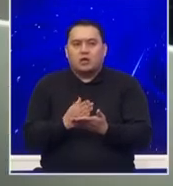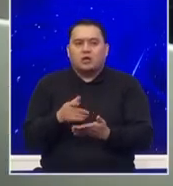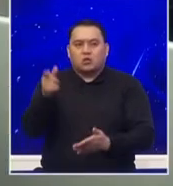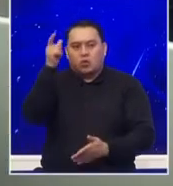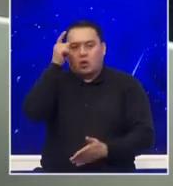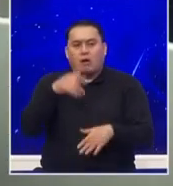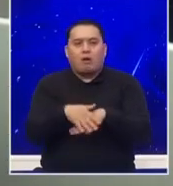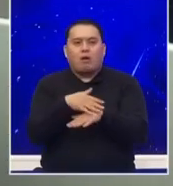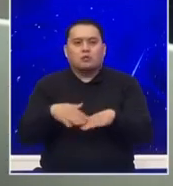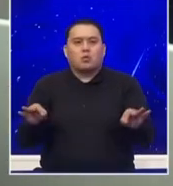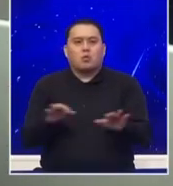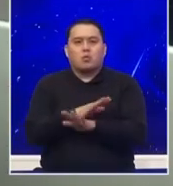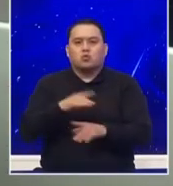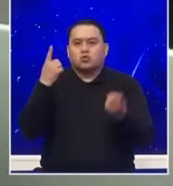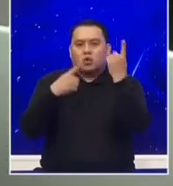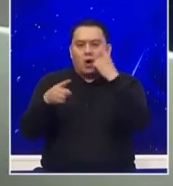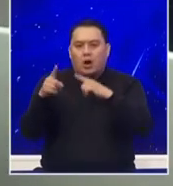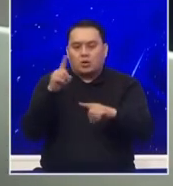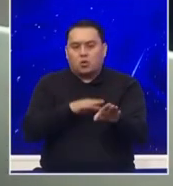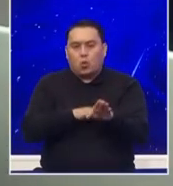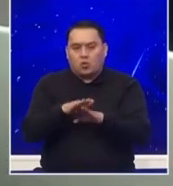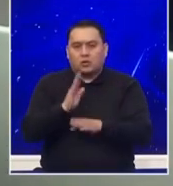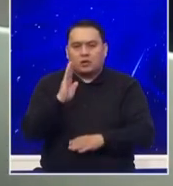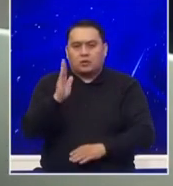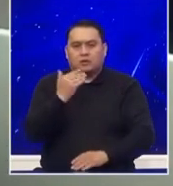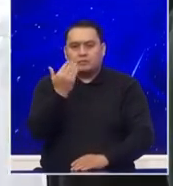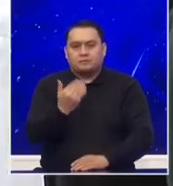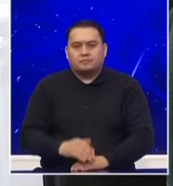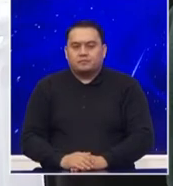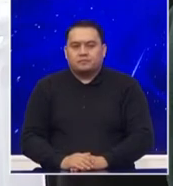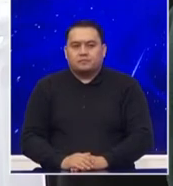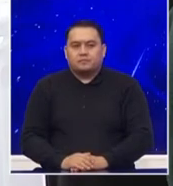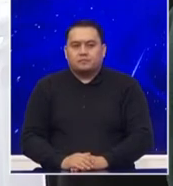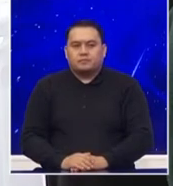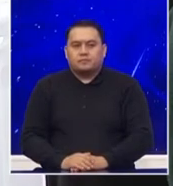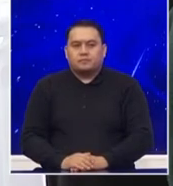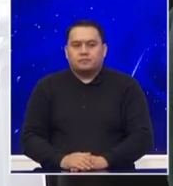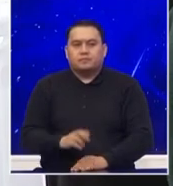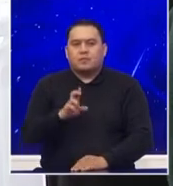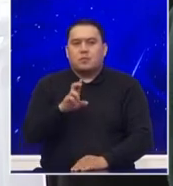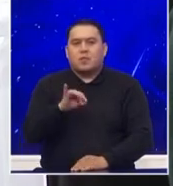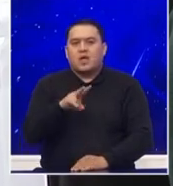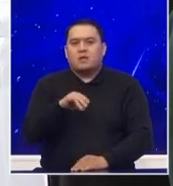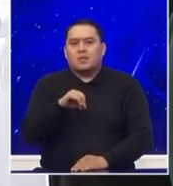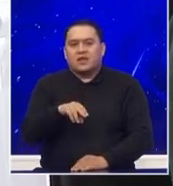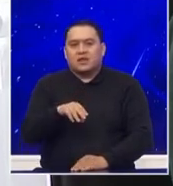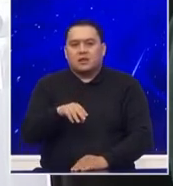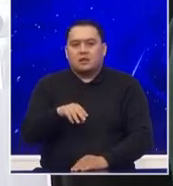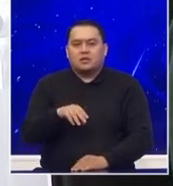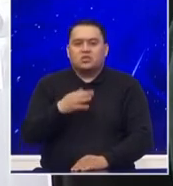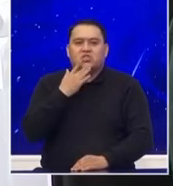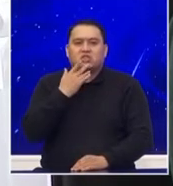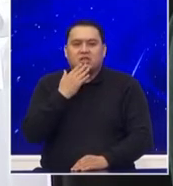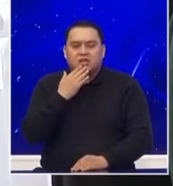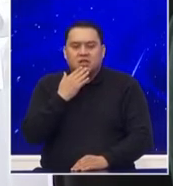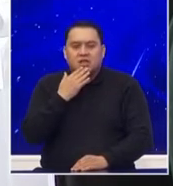тілдес халықтардың музыкалық шығармаларын орындайды. Бейбіт Мұсаев Алматы облысындағы ғана емес, жалпы алыс жақын шет